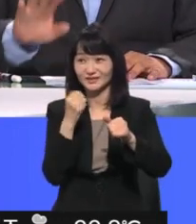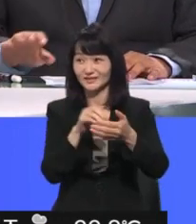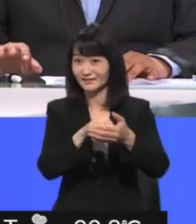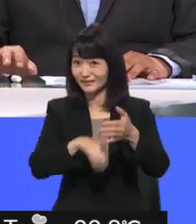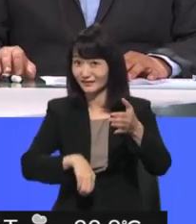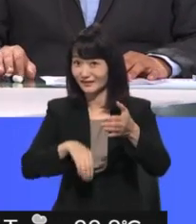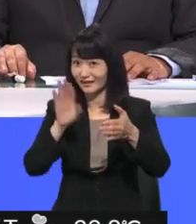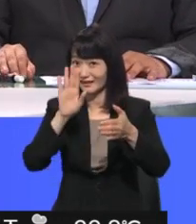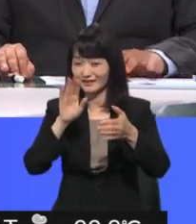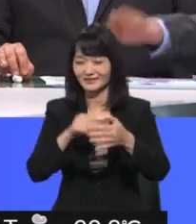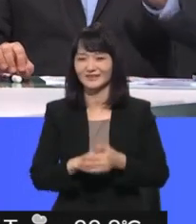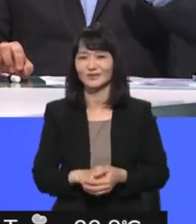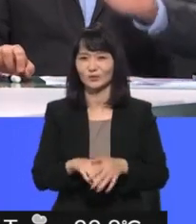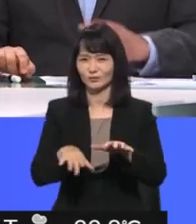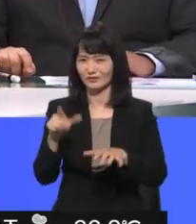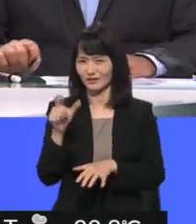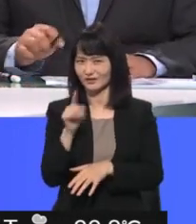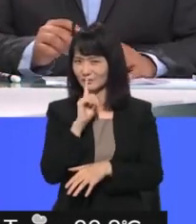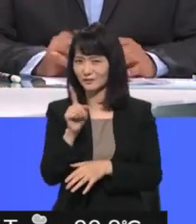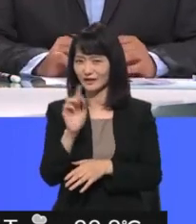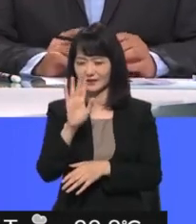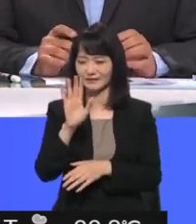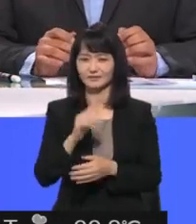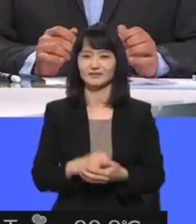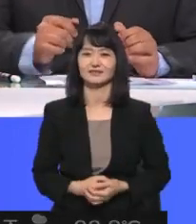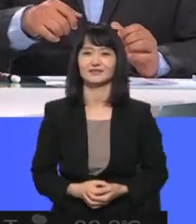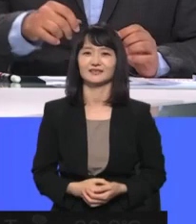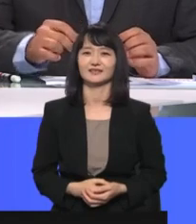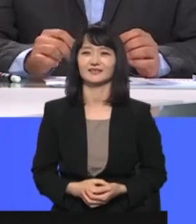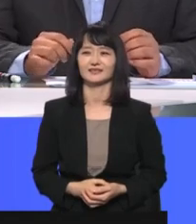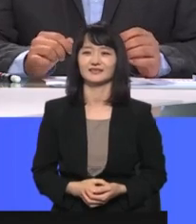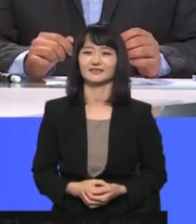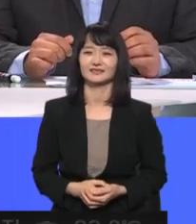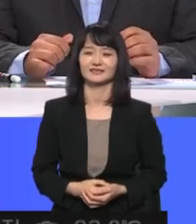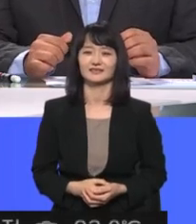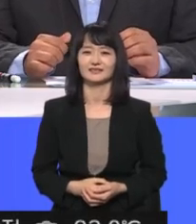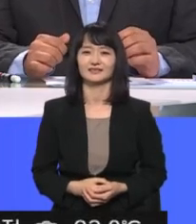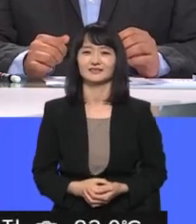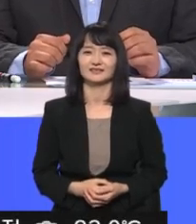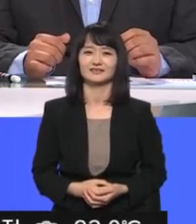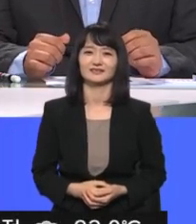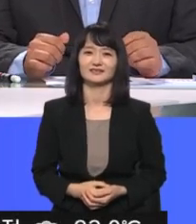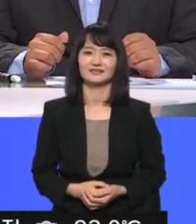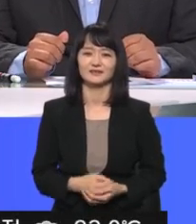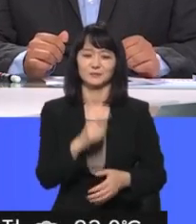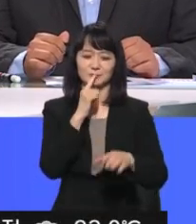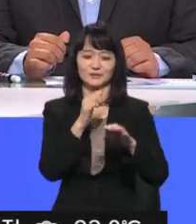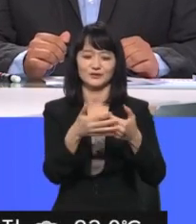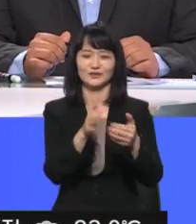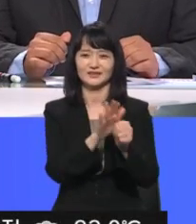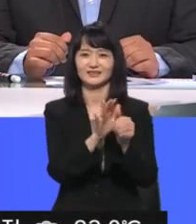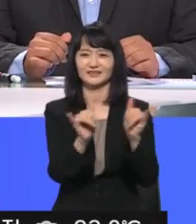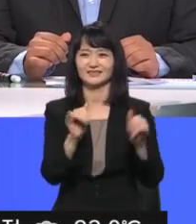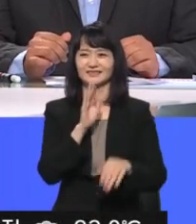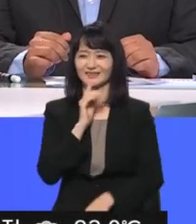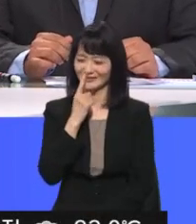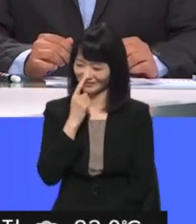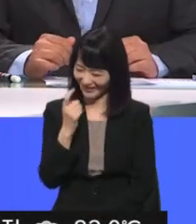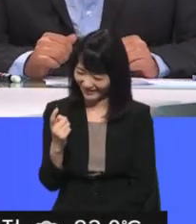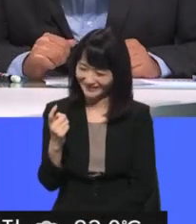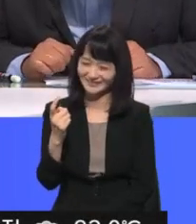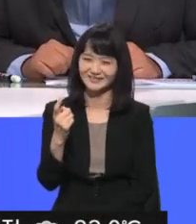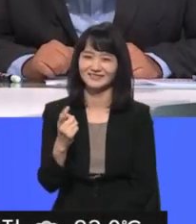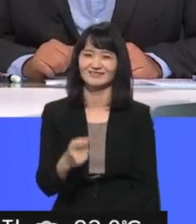뗀 더 센 에 나라는 교 나올지도 살다 갑니다 순천 갑 을 지키고 계신 할거 분 이고요 또 민주당 지지자 캐서 정말 멋집니다